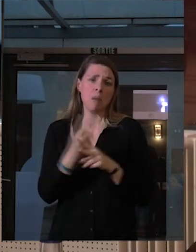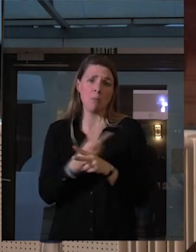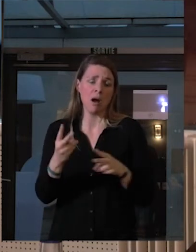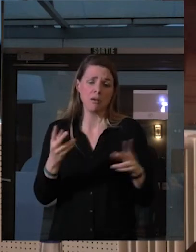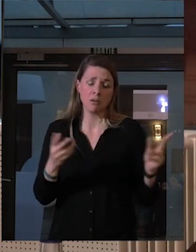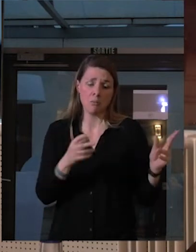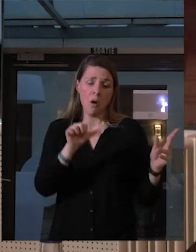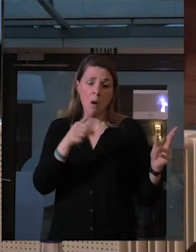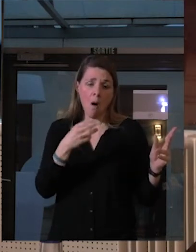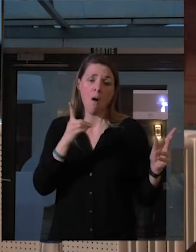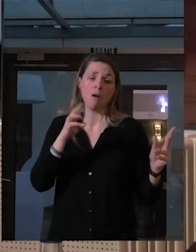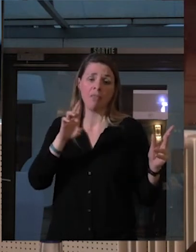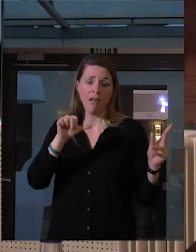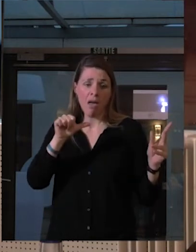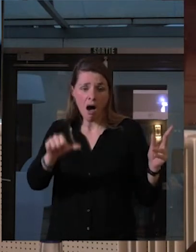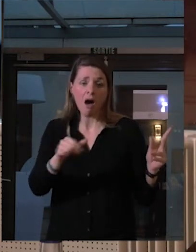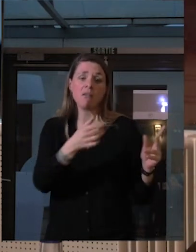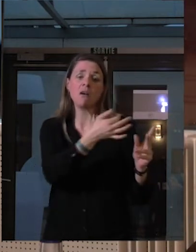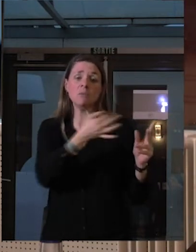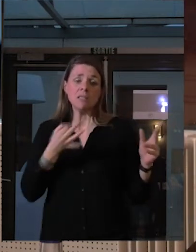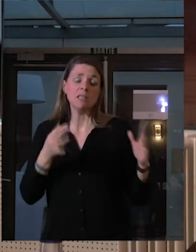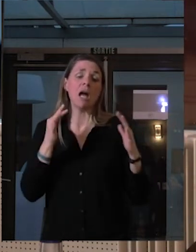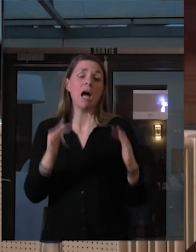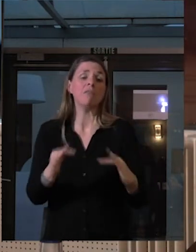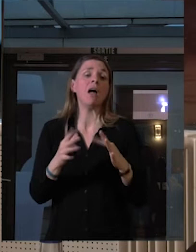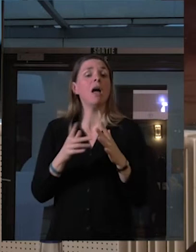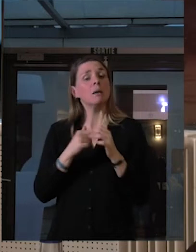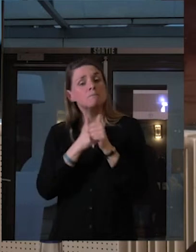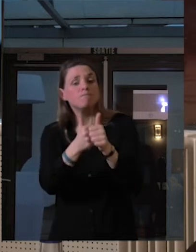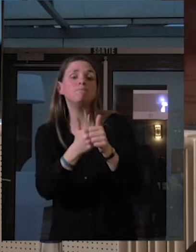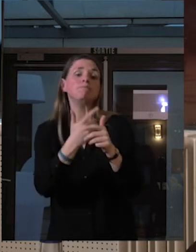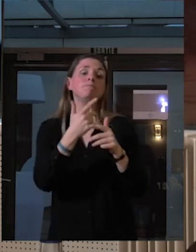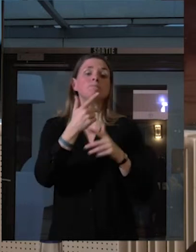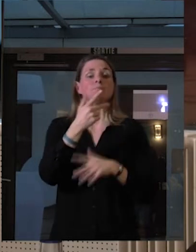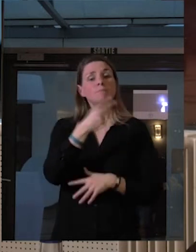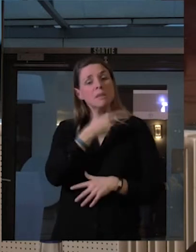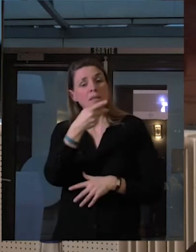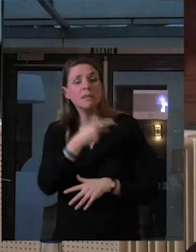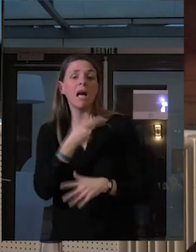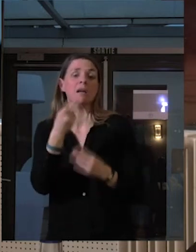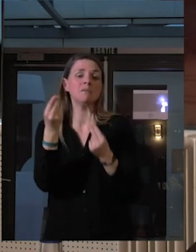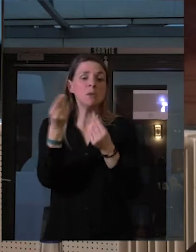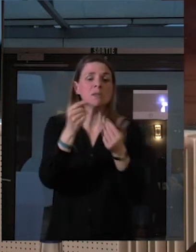Andrea, tu l'as bien dit, que ce soit au niveau du suivi médical, au niveau des équipements, au niveau financier.